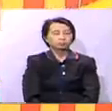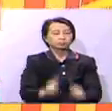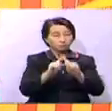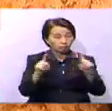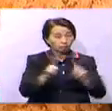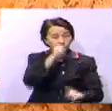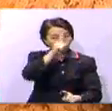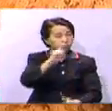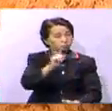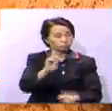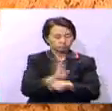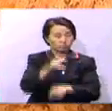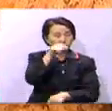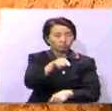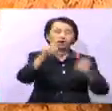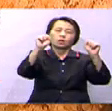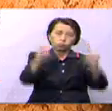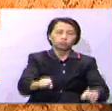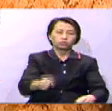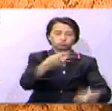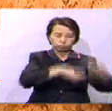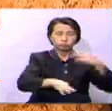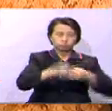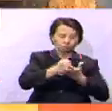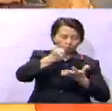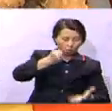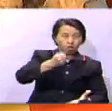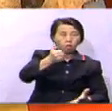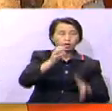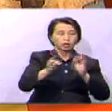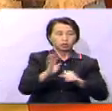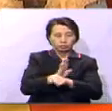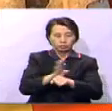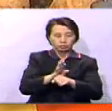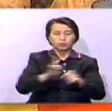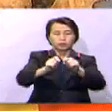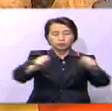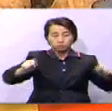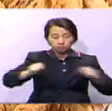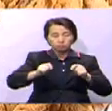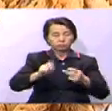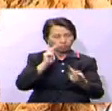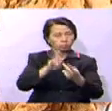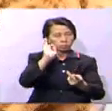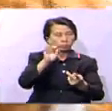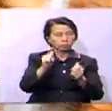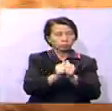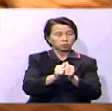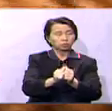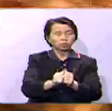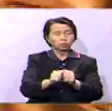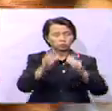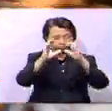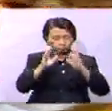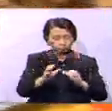Namun sebenarnya, perniagaan ini juga mampu memberi pendapatan lumayan jika berniaga di tempat yang strategik dan juga kena